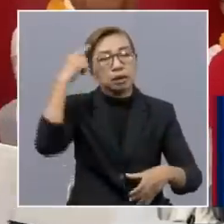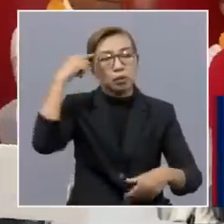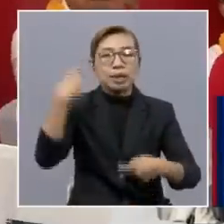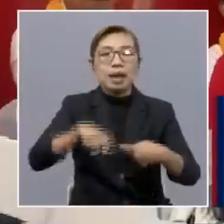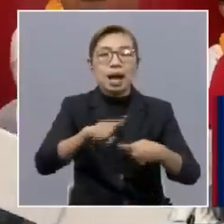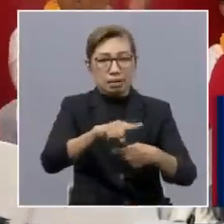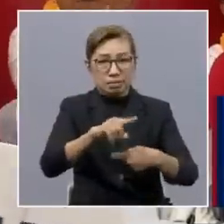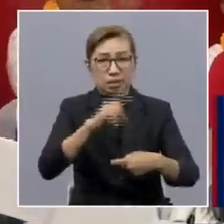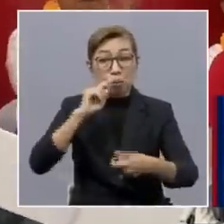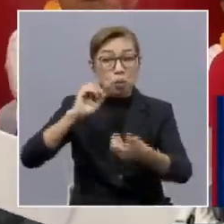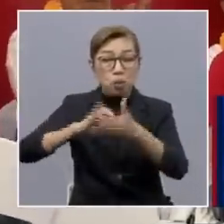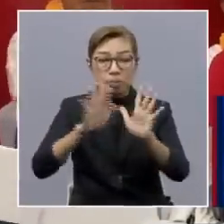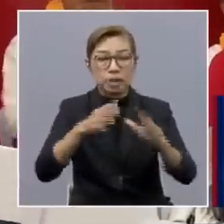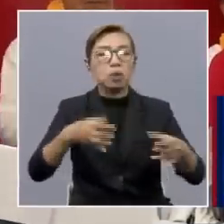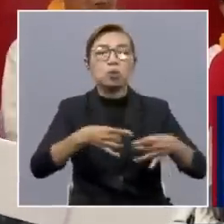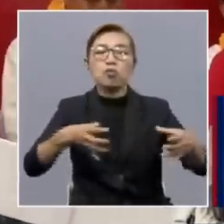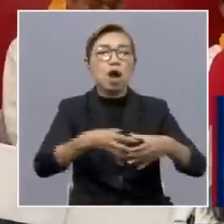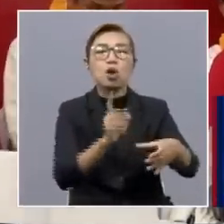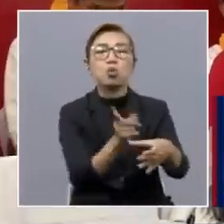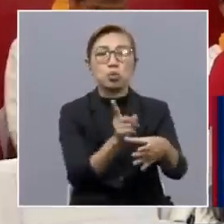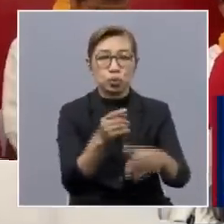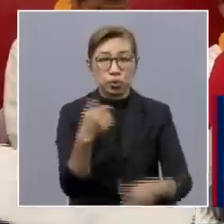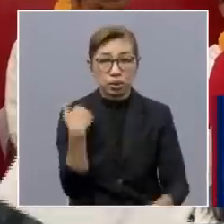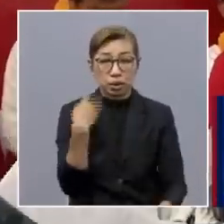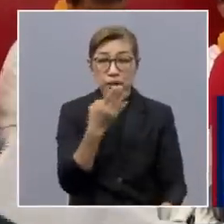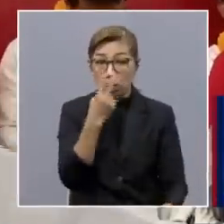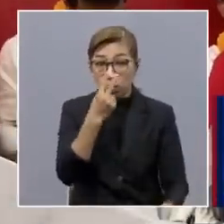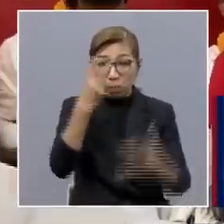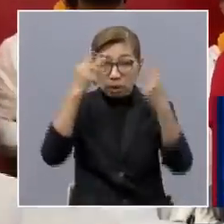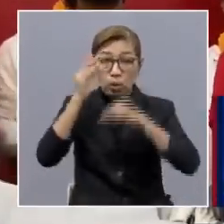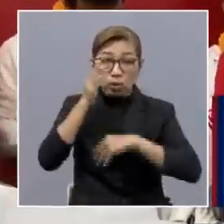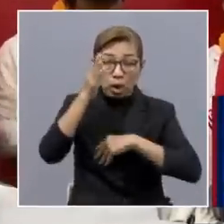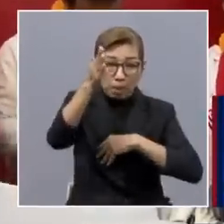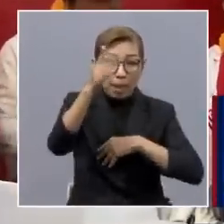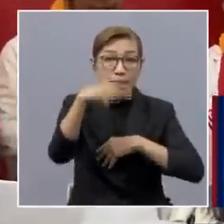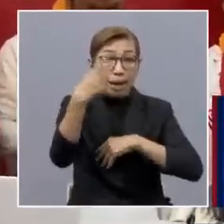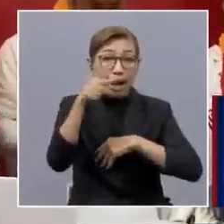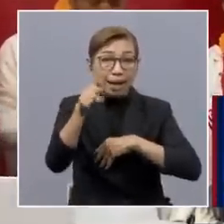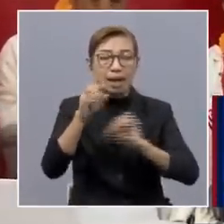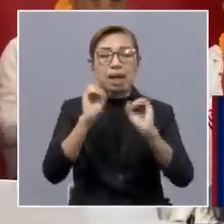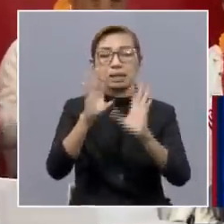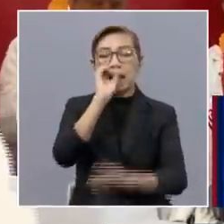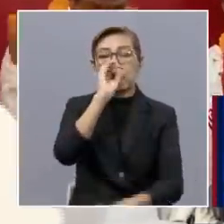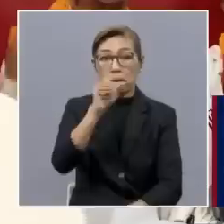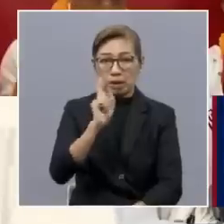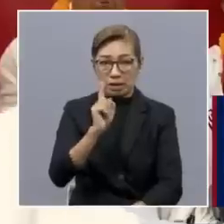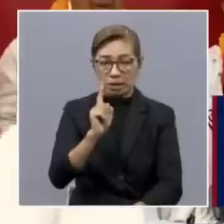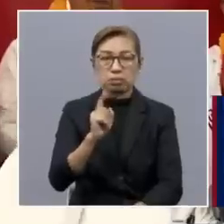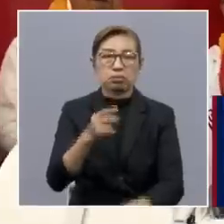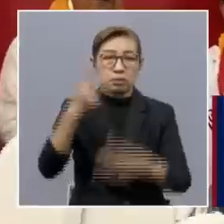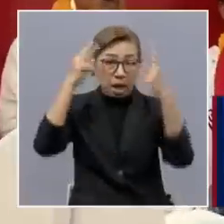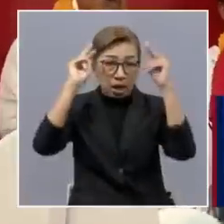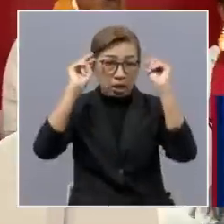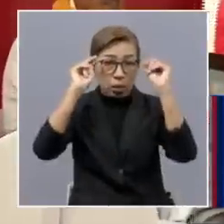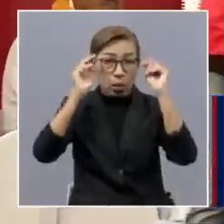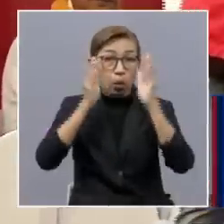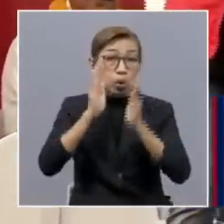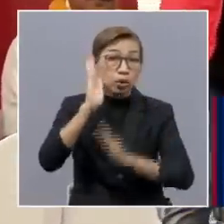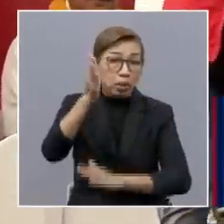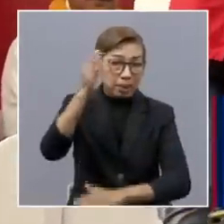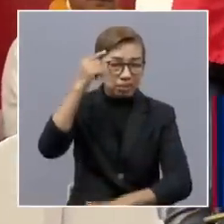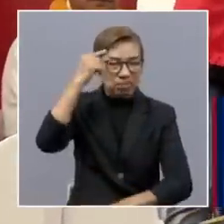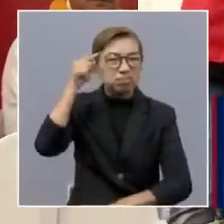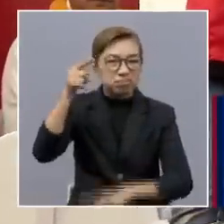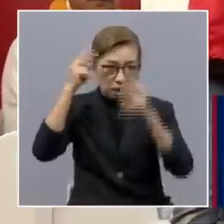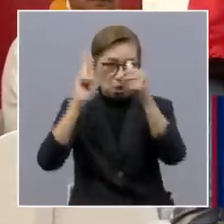อไปพอถามถึงแนวโน้มผู้ที่เป็นนายกคนต่อไปอะค่ะอาจารย์ธนพรคอนเฟิร์มเลยว่ายังไงก็ต้องเป็นบิ๊กป้อมค